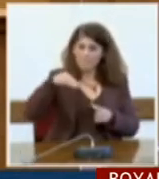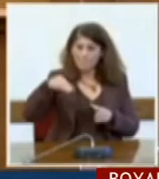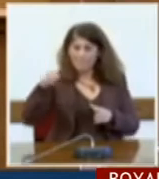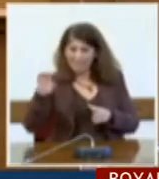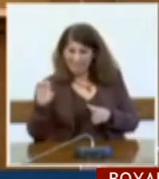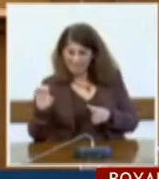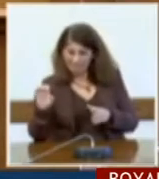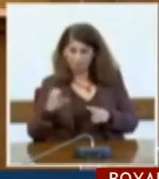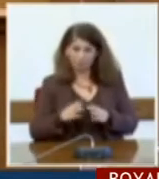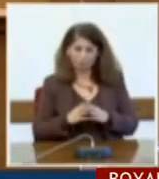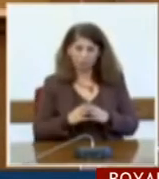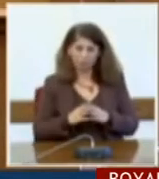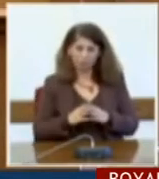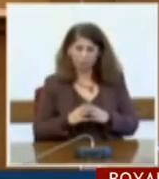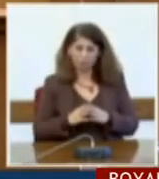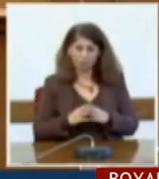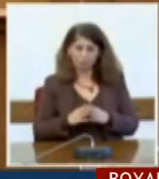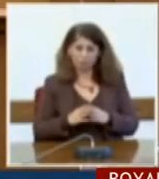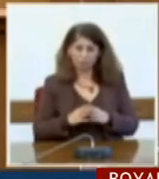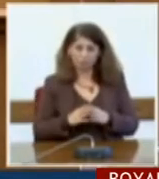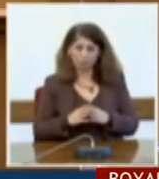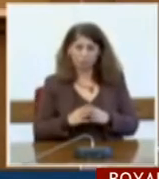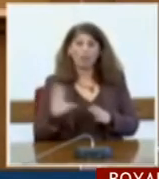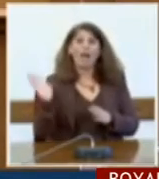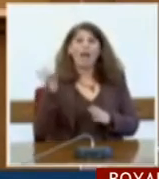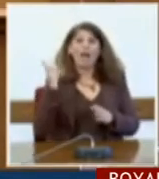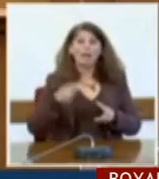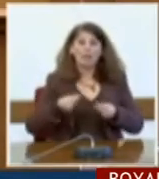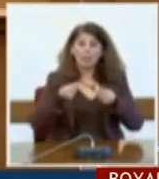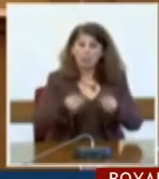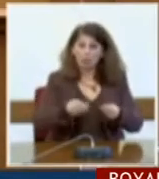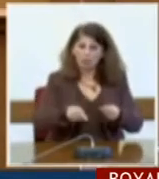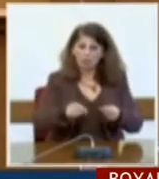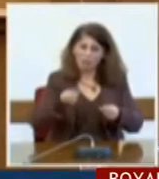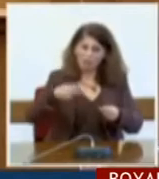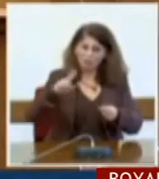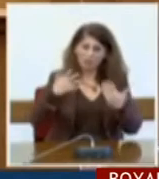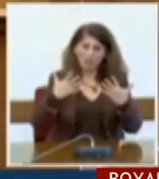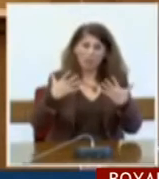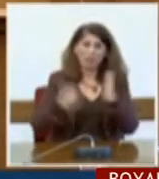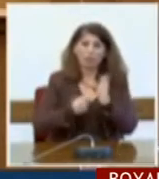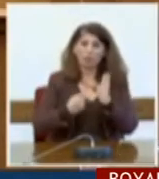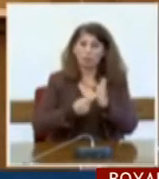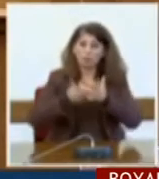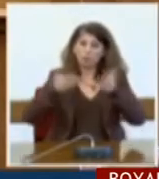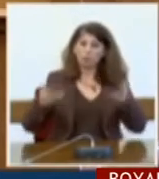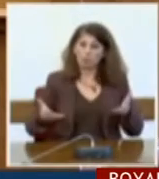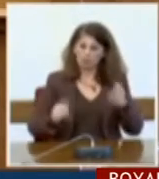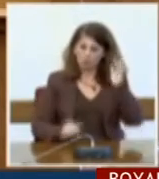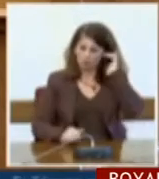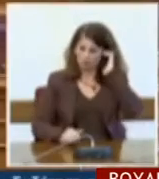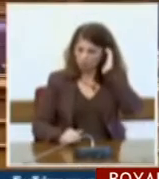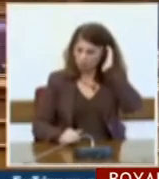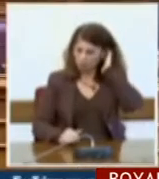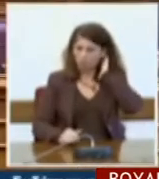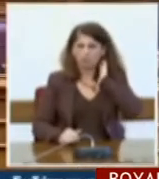ενημέρωσης και μας είπατε ότι δεν τα είχατε δώσει αυτά, οι αυξήσεις ήταν 10 φορές μεγαλύτερες. Γιατί δεν είπατε 100